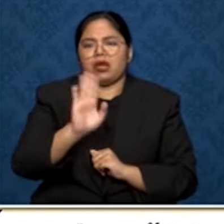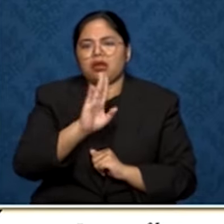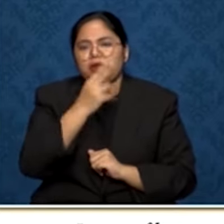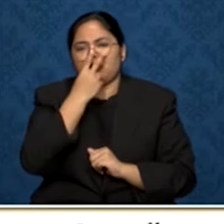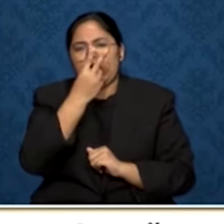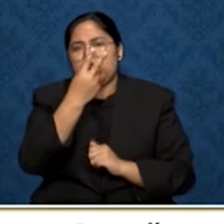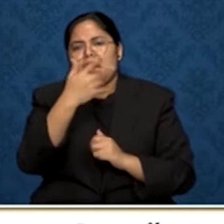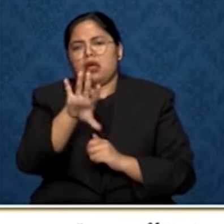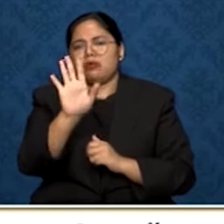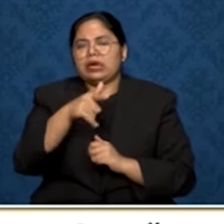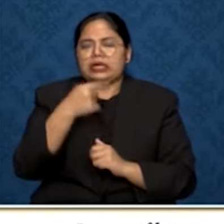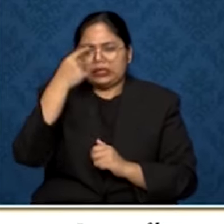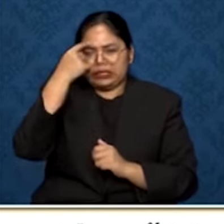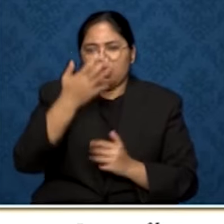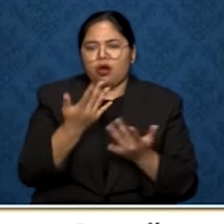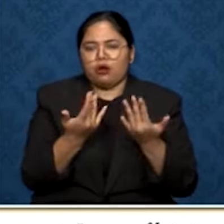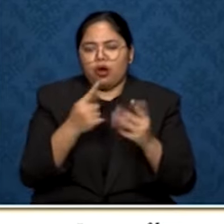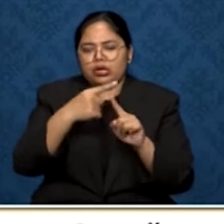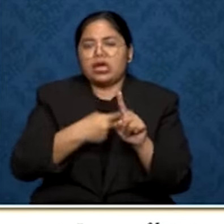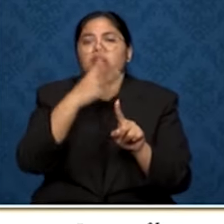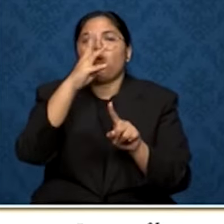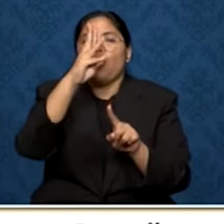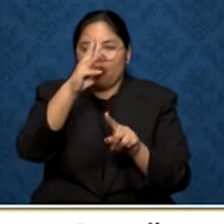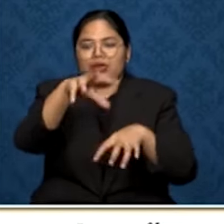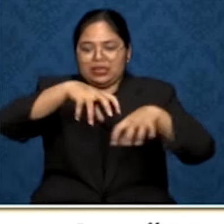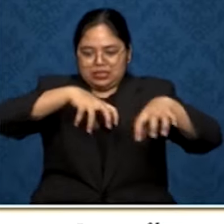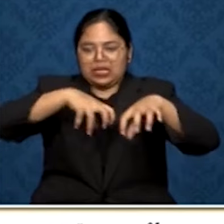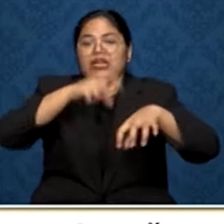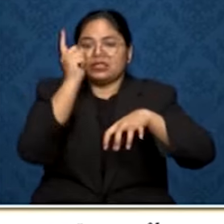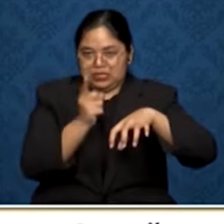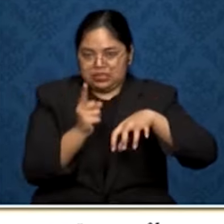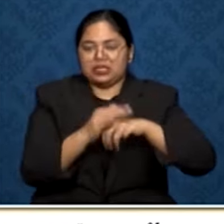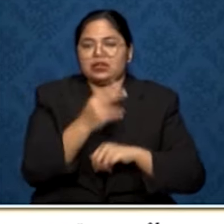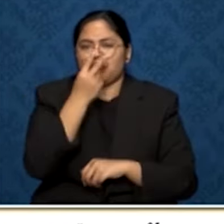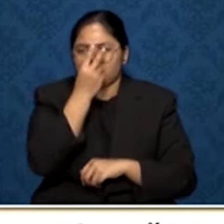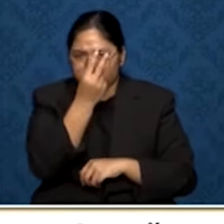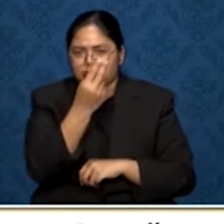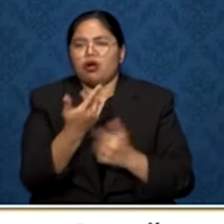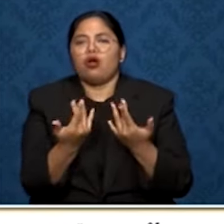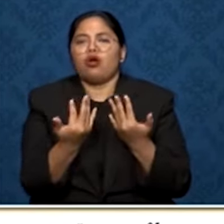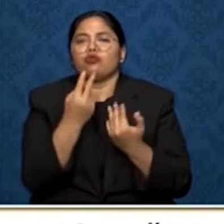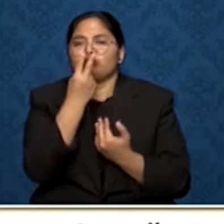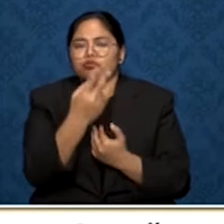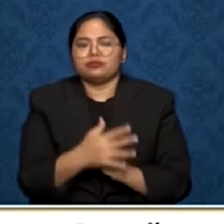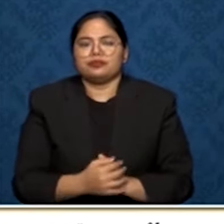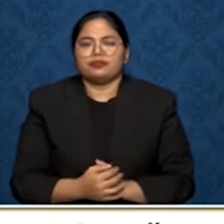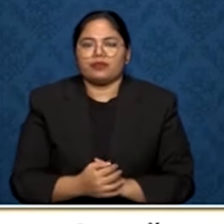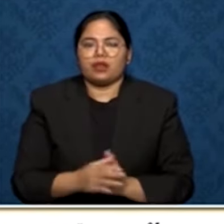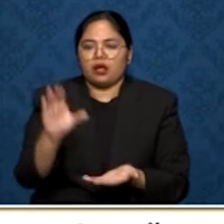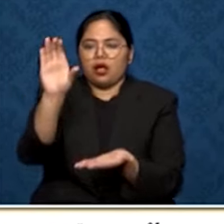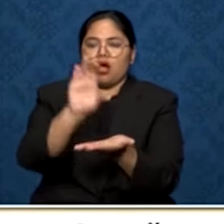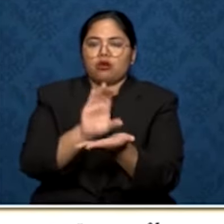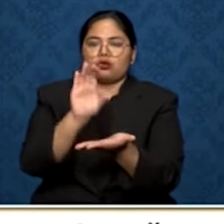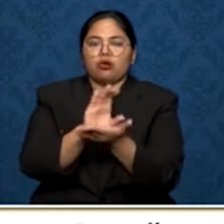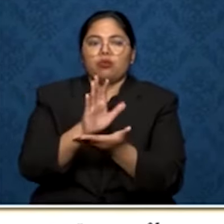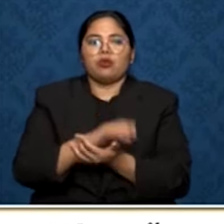งานนี้จะเกิดขึนในเดือนมธุนายนนะครับต่อมาครั ท่ประทานครัเดียรอครัการใช้ลบประมาณของ O